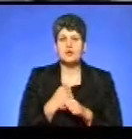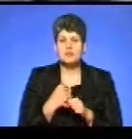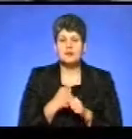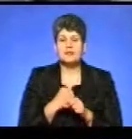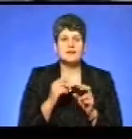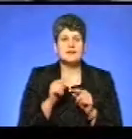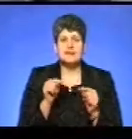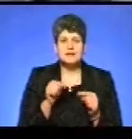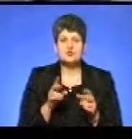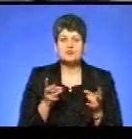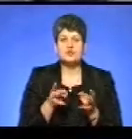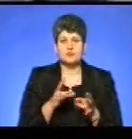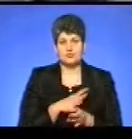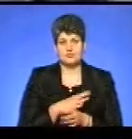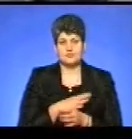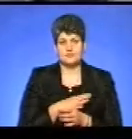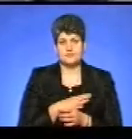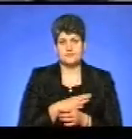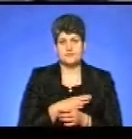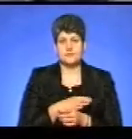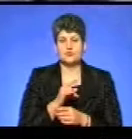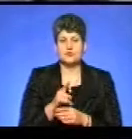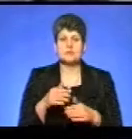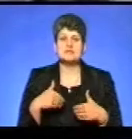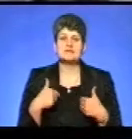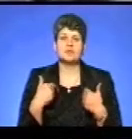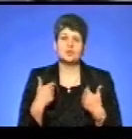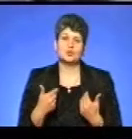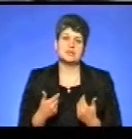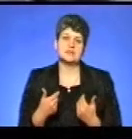не те, що потрібно було. Тоді ми звернулися